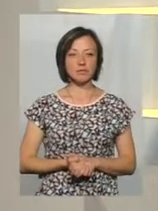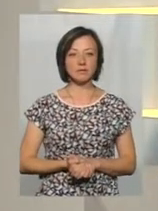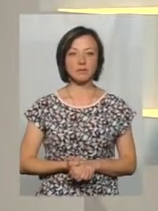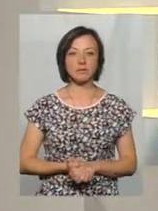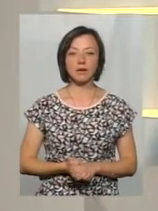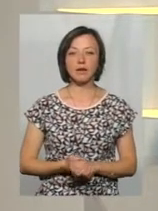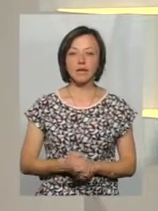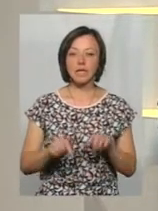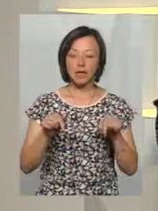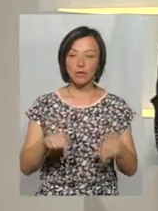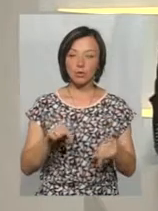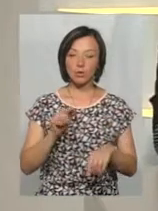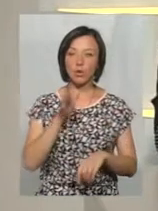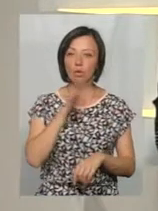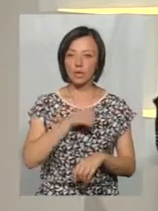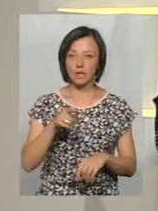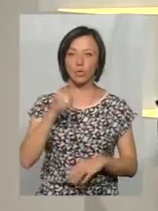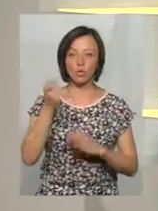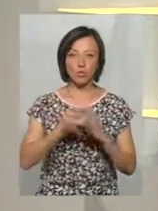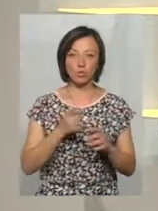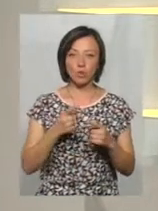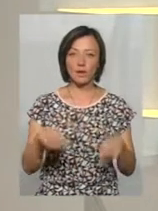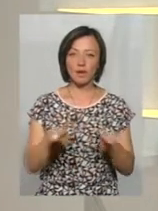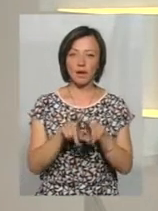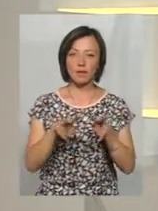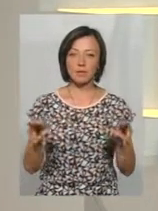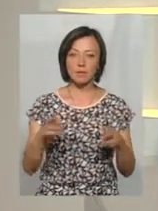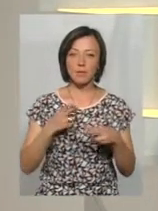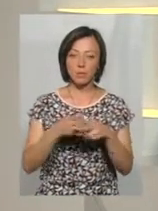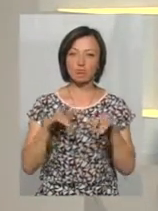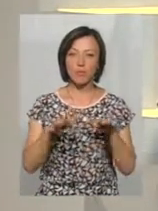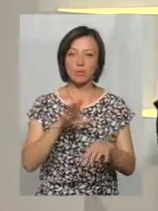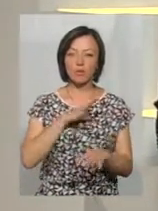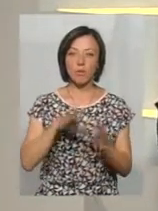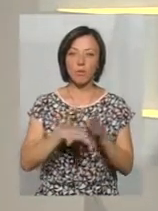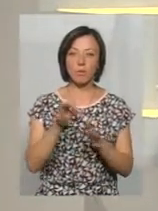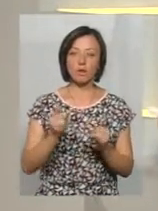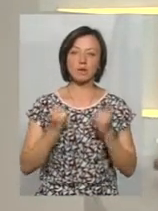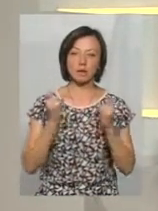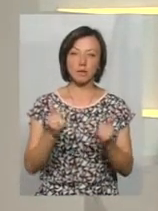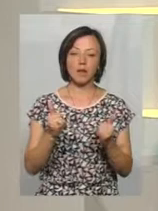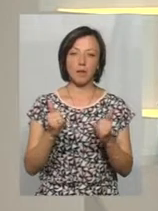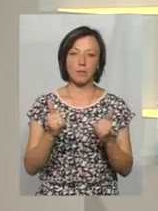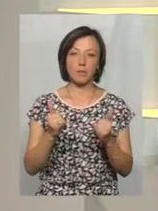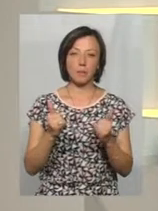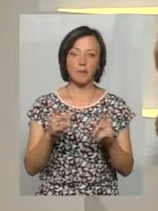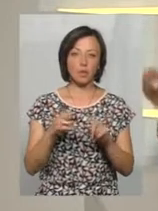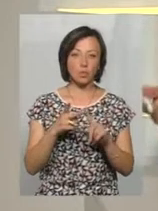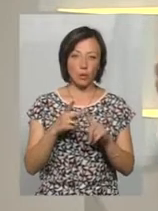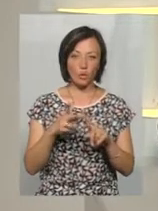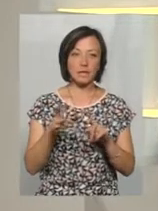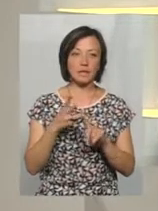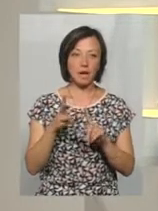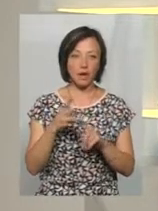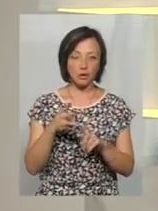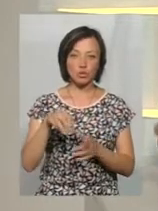На цю годину вже відомо, що такий самий запобіжний захід було обрано для другого і